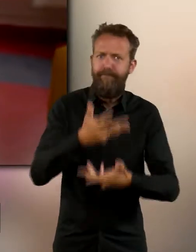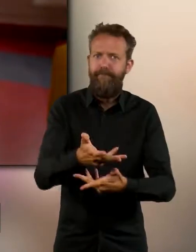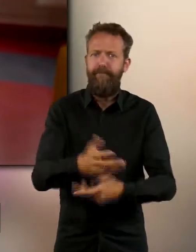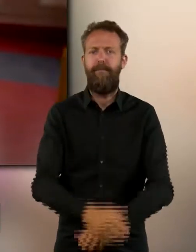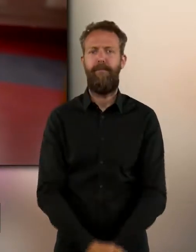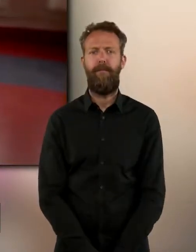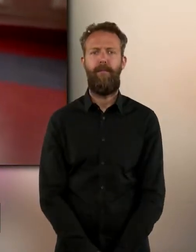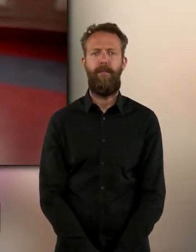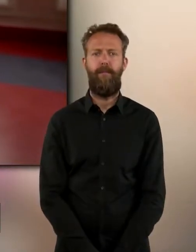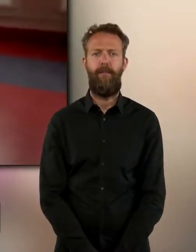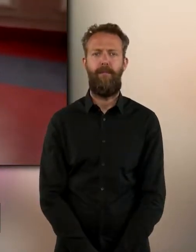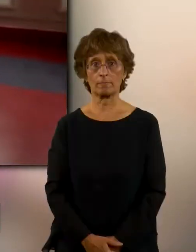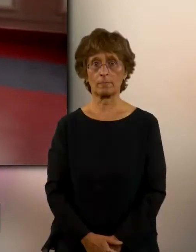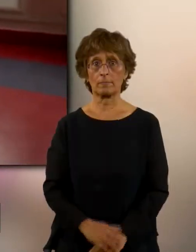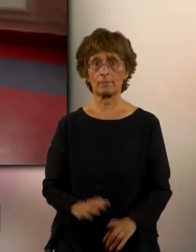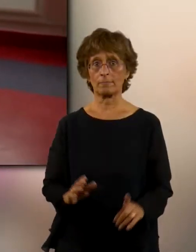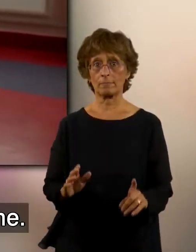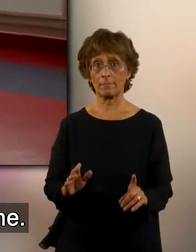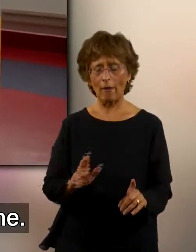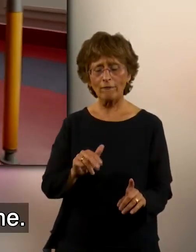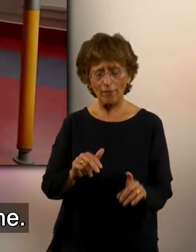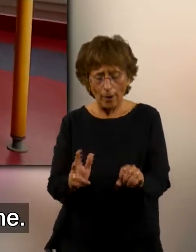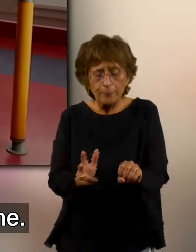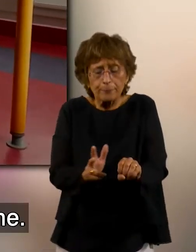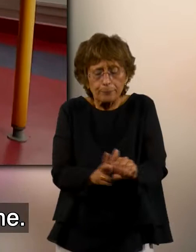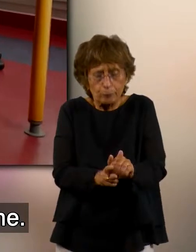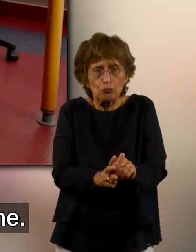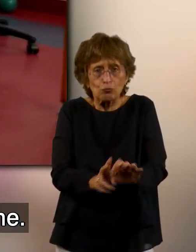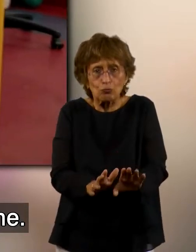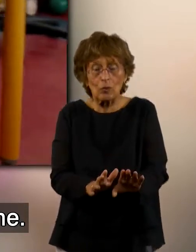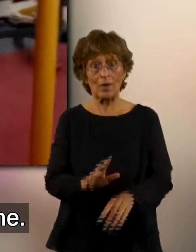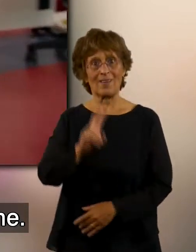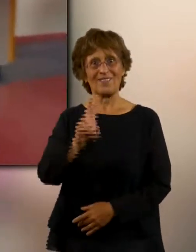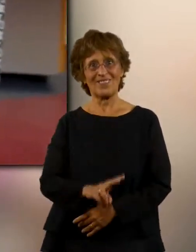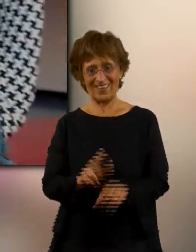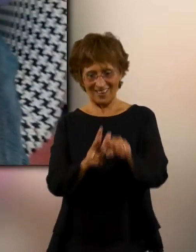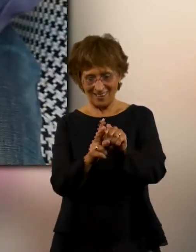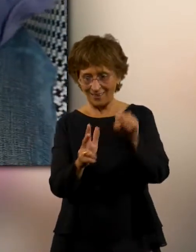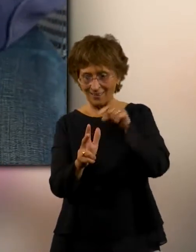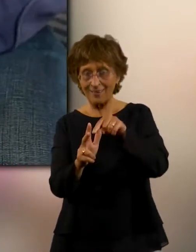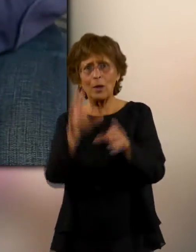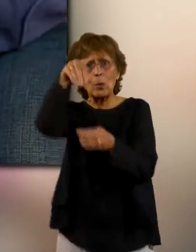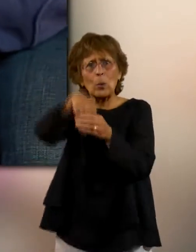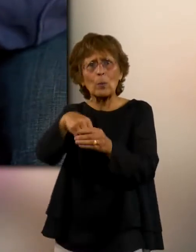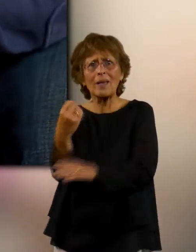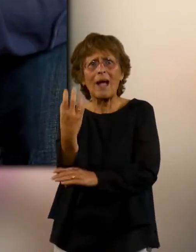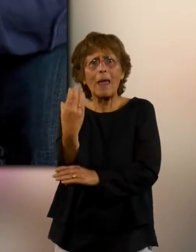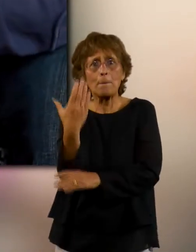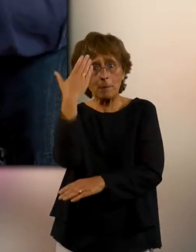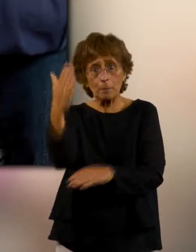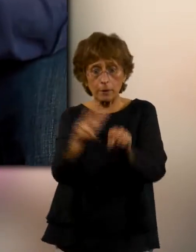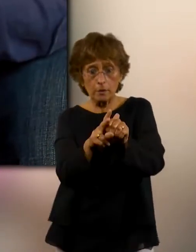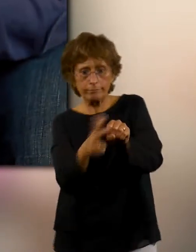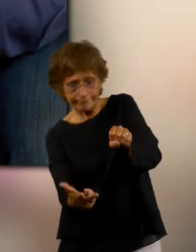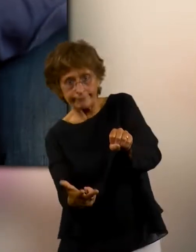on va le Tu vas remettre. apprendre bientôt à le remettre, toi aussi, hein. En fait, c'est un implant avec une alarme. Oui. Et avec une alarme, dès qu'il